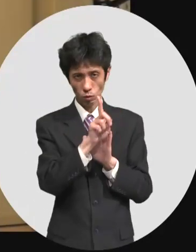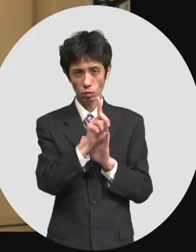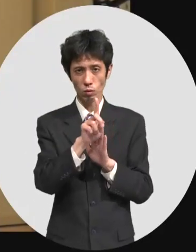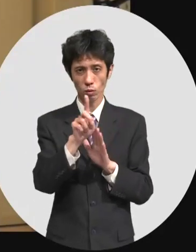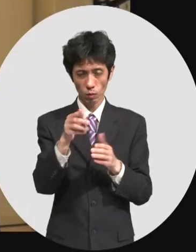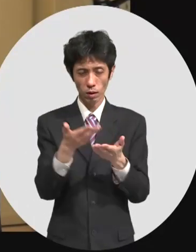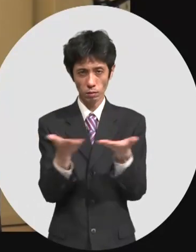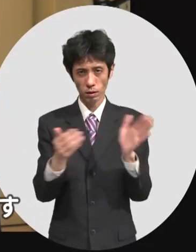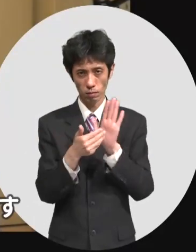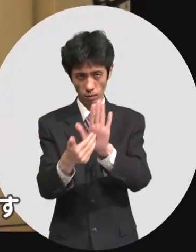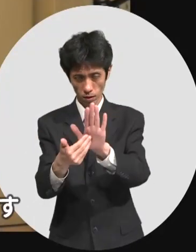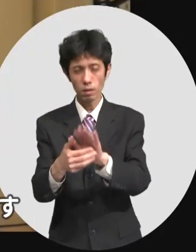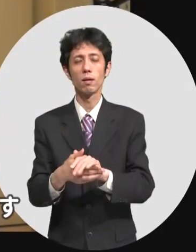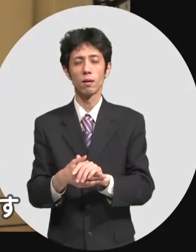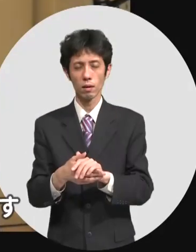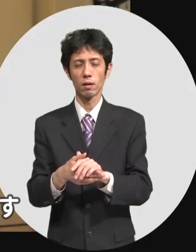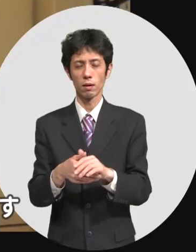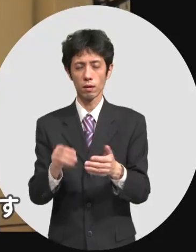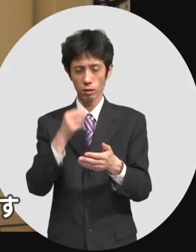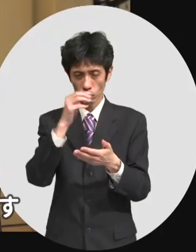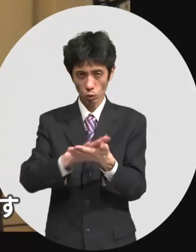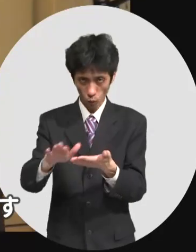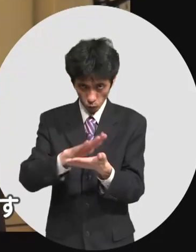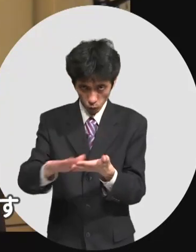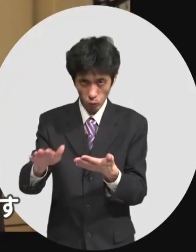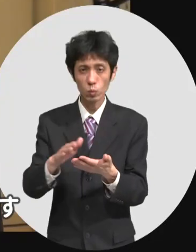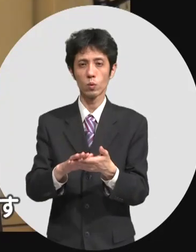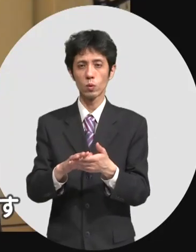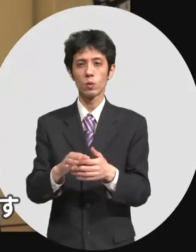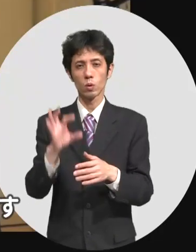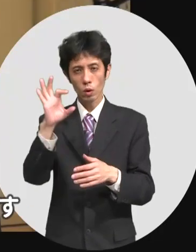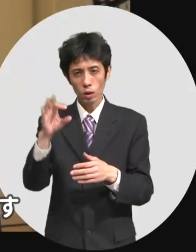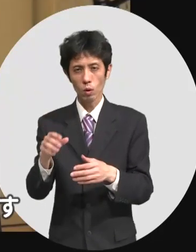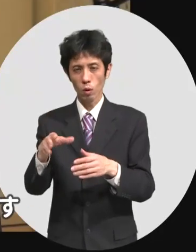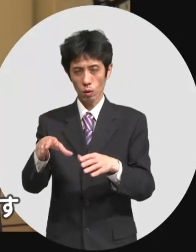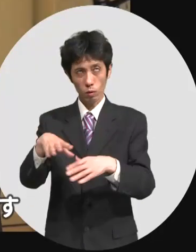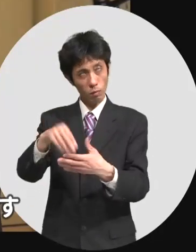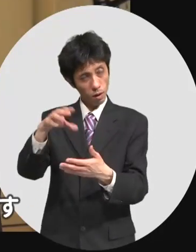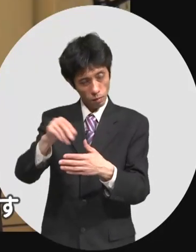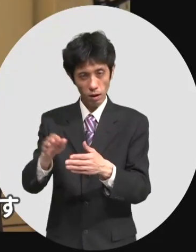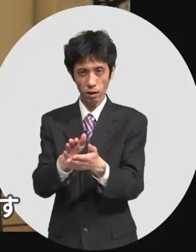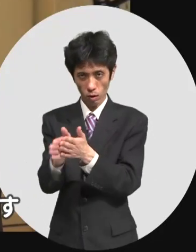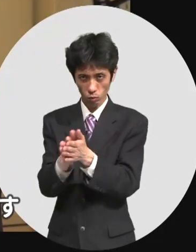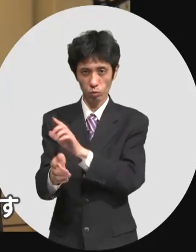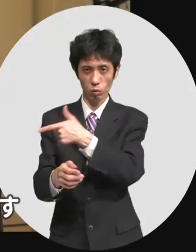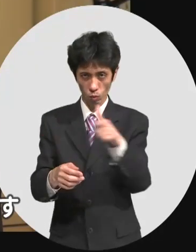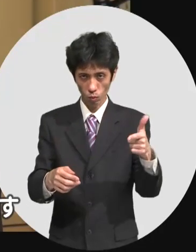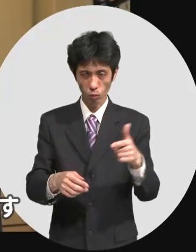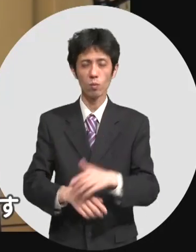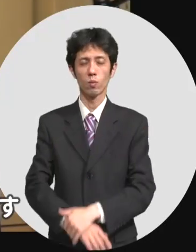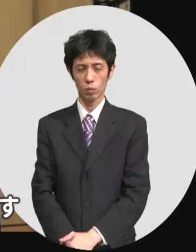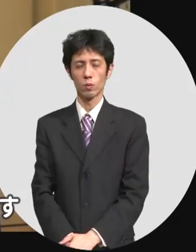等については入店させない、消毒、換気、トイレのペーパータオル等々でございまして、